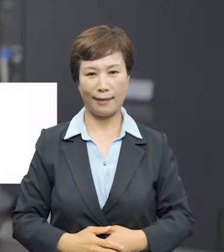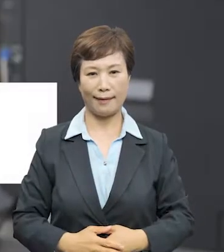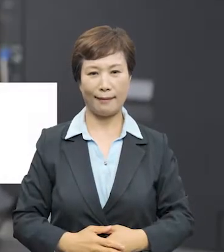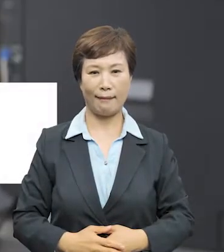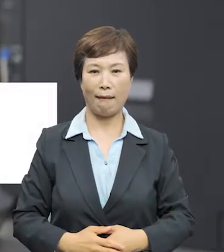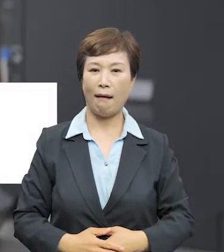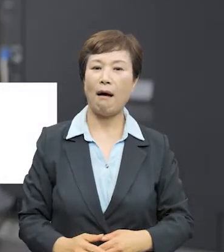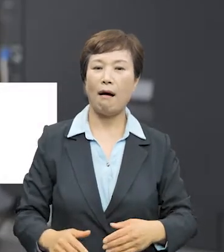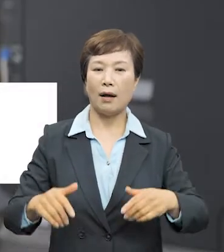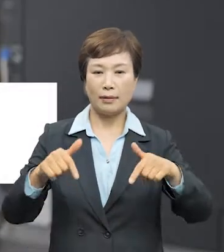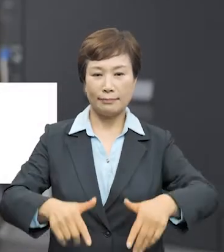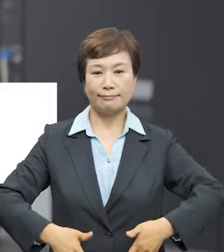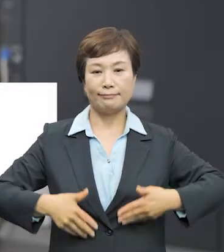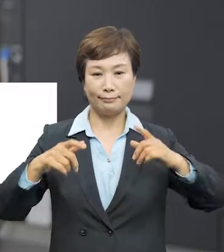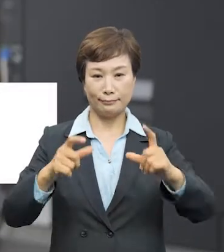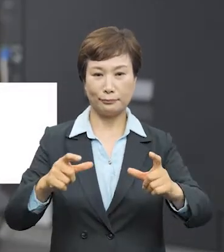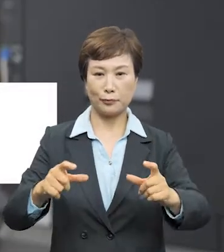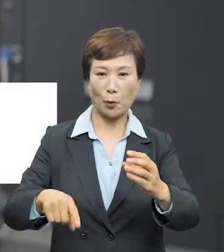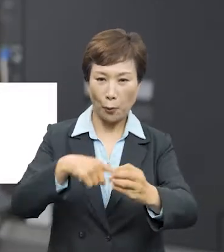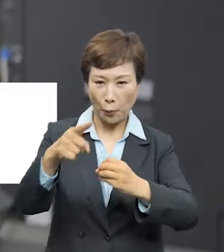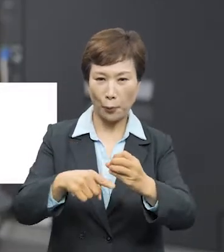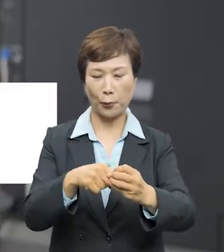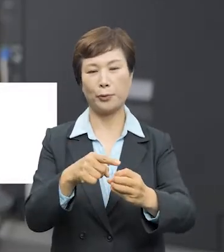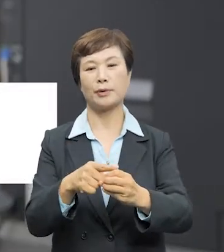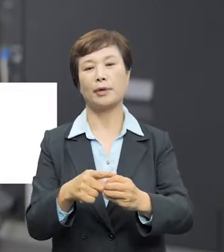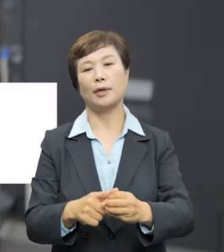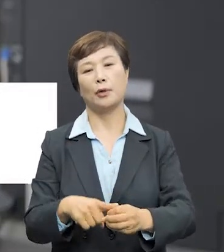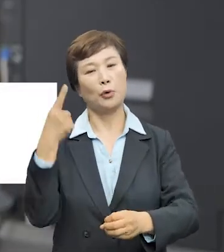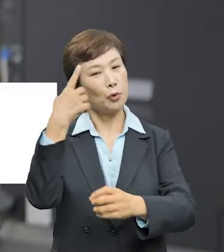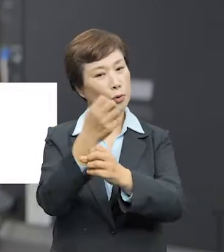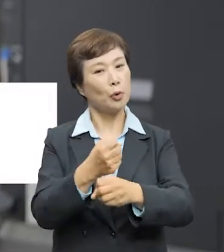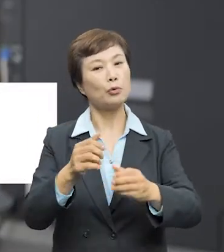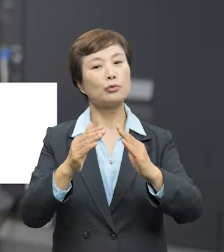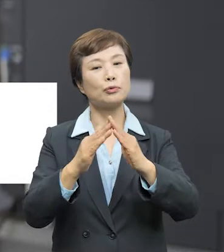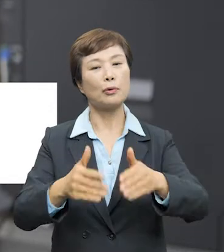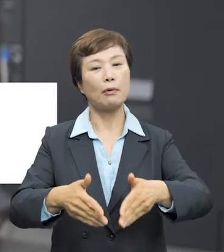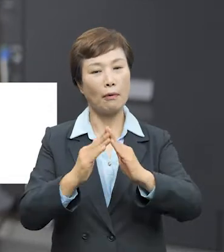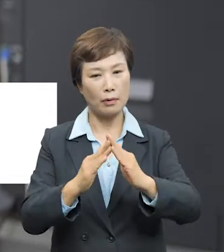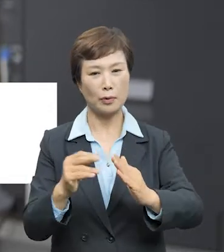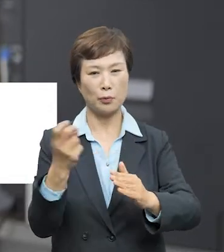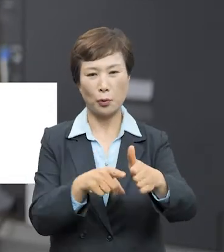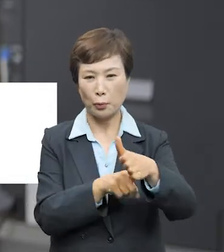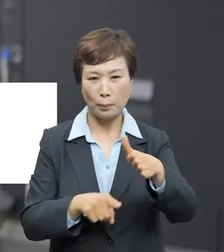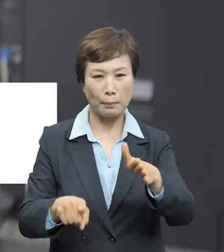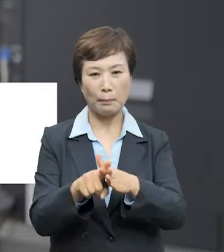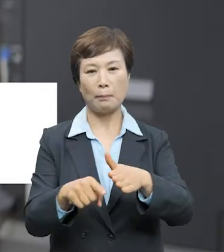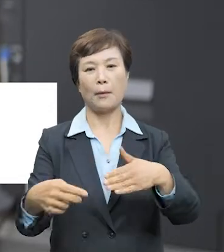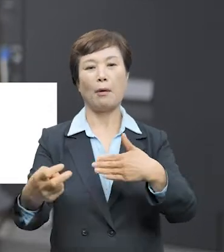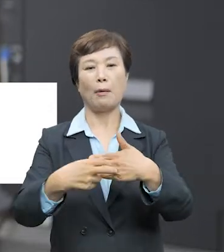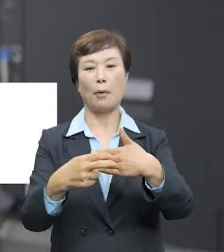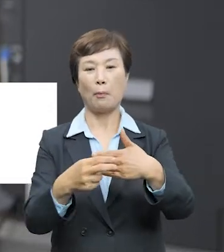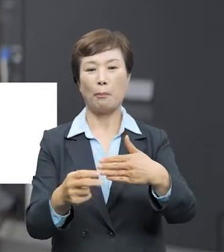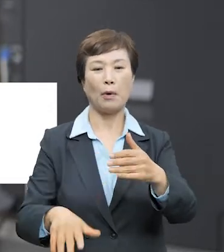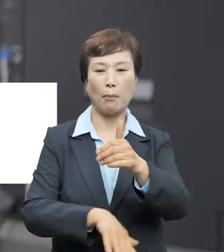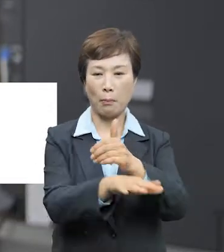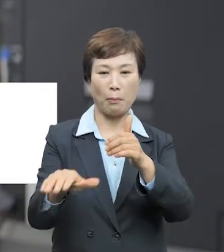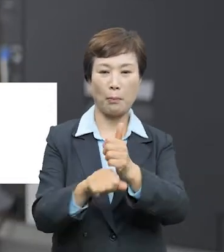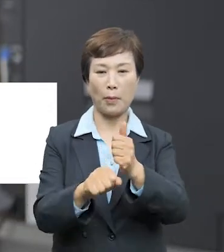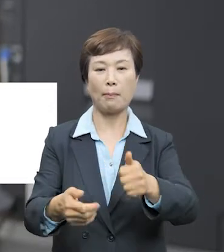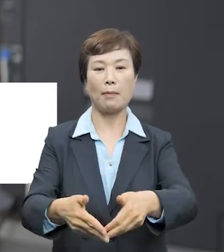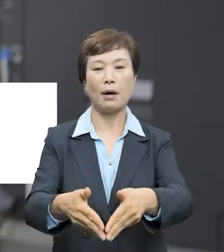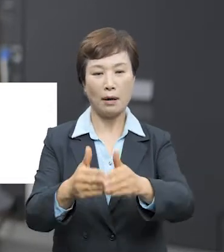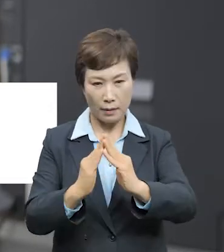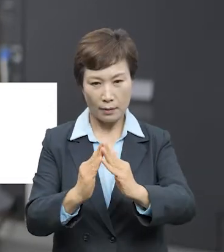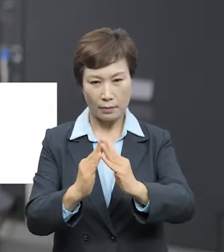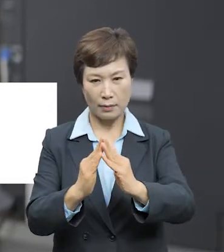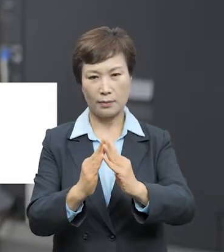우리 시는 서남권 원자력의학원 건립과 첨단 의료 복합단지 조성, 메디헬스 스타트업 육성 클러스터 조성 사업을